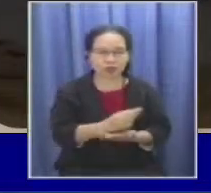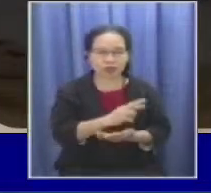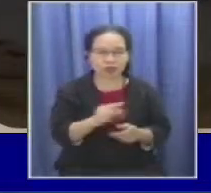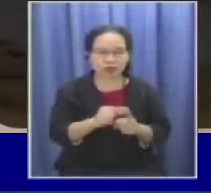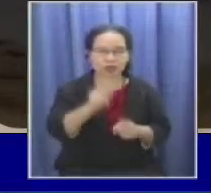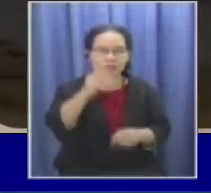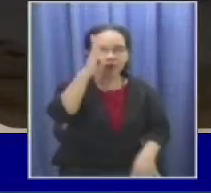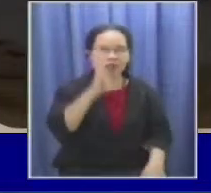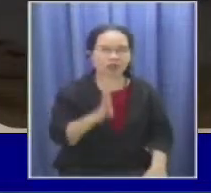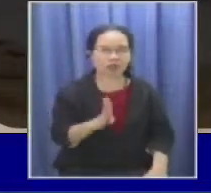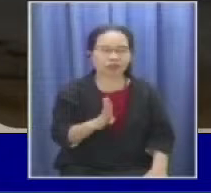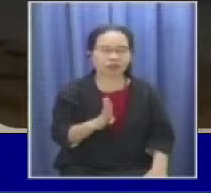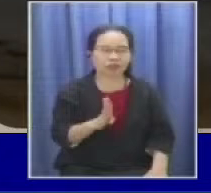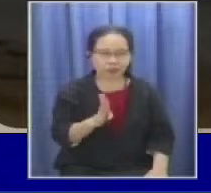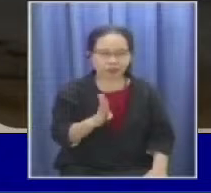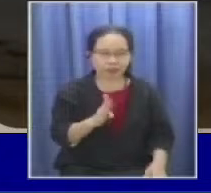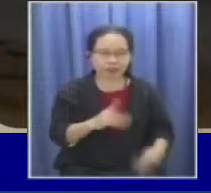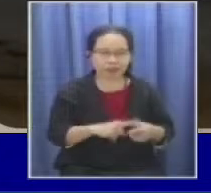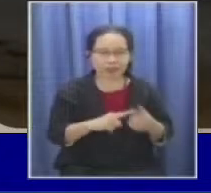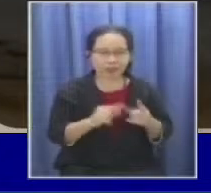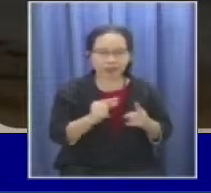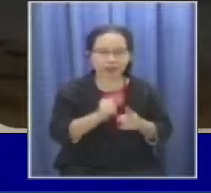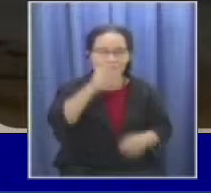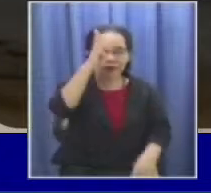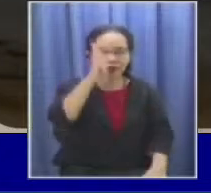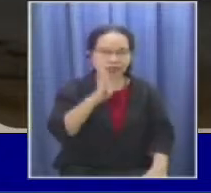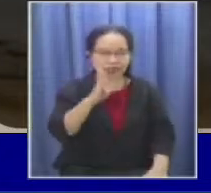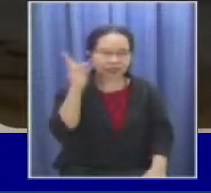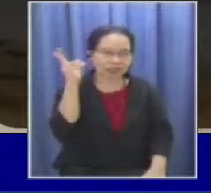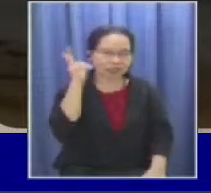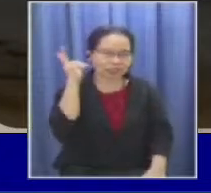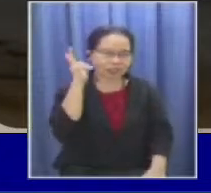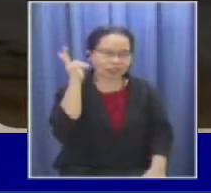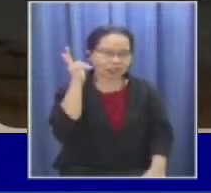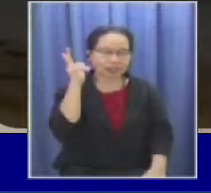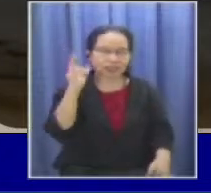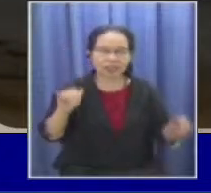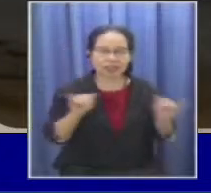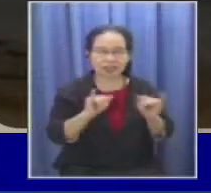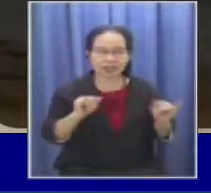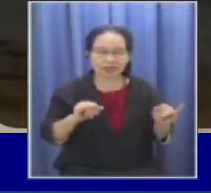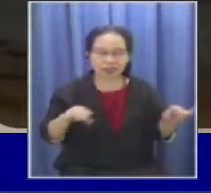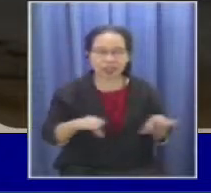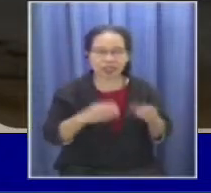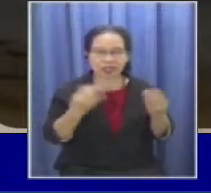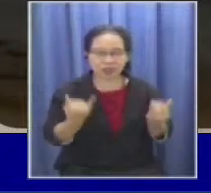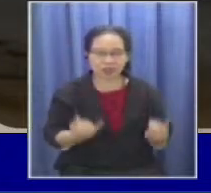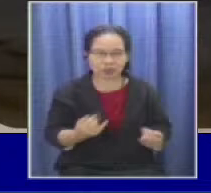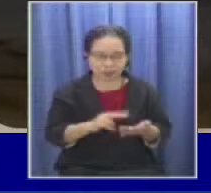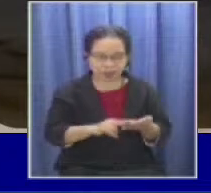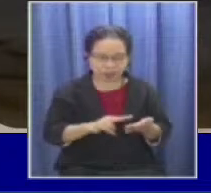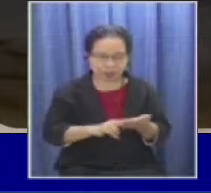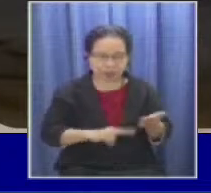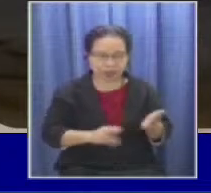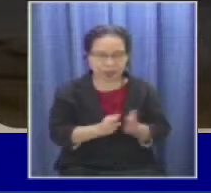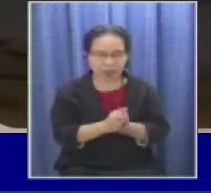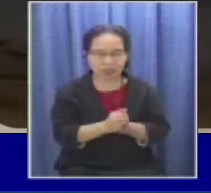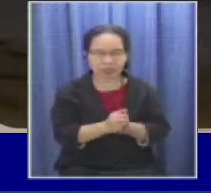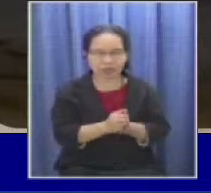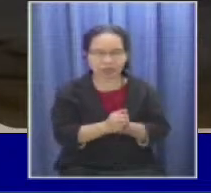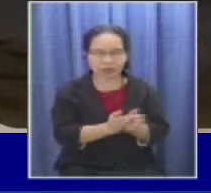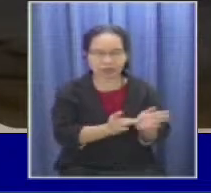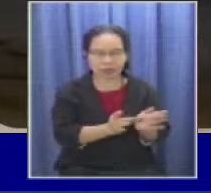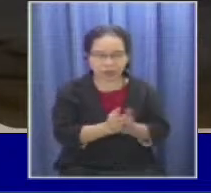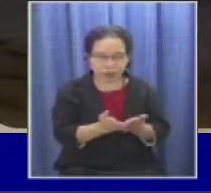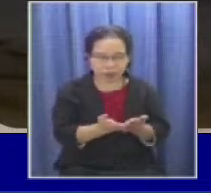Nyankopon asɛm monte mokra ho abra mo ye setie ma wo Nyankopon monye